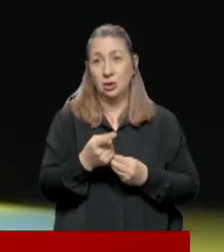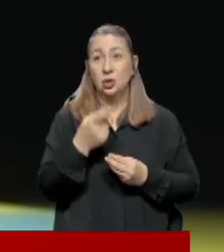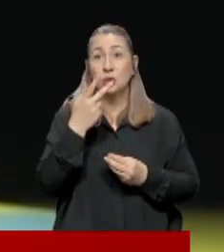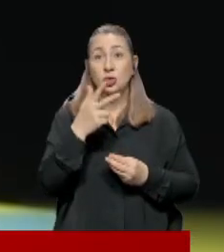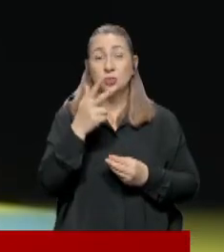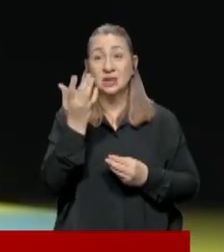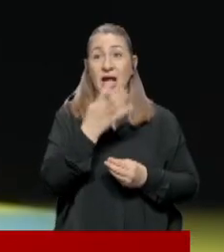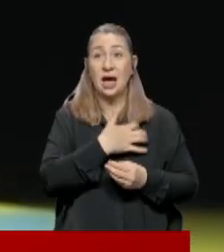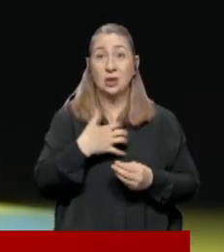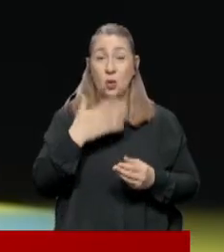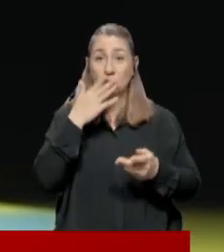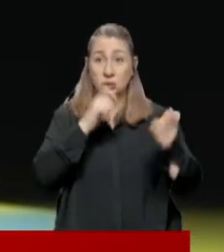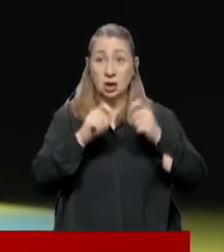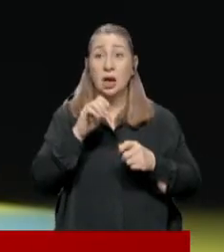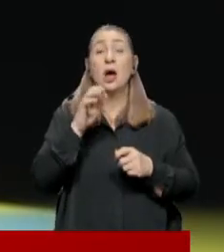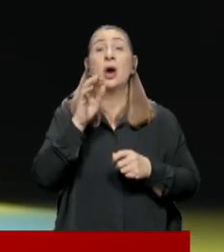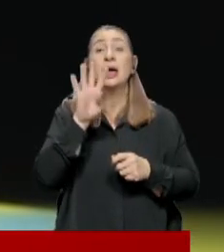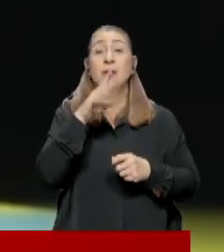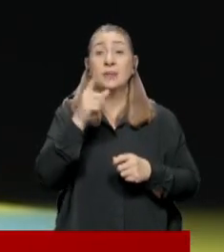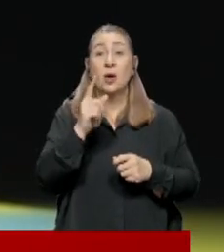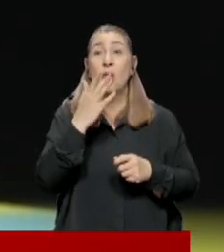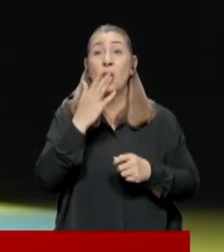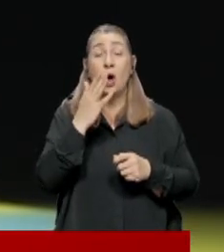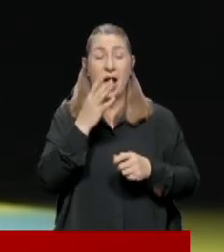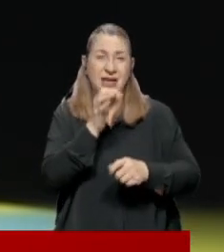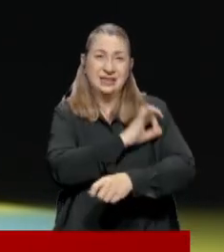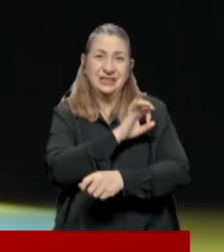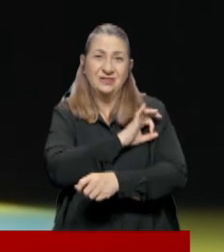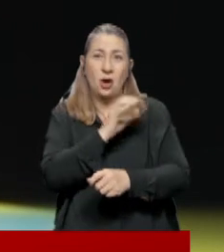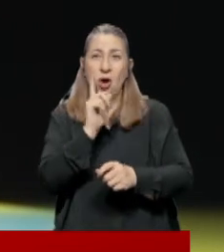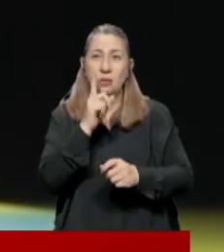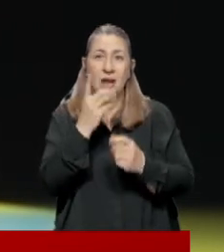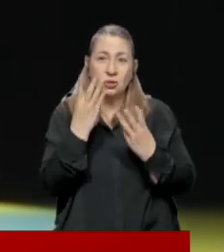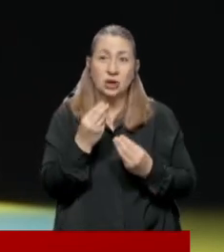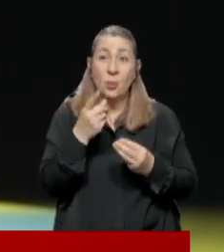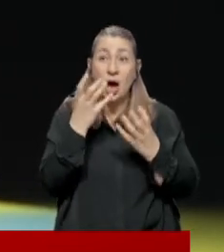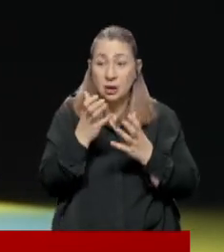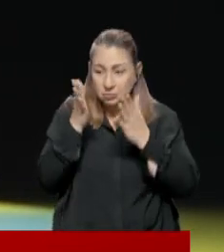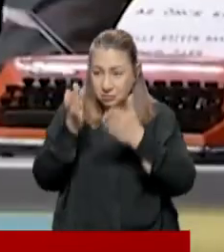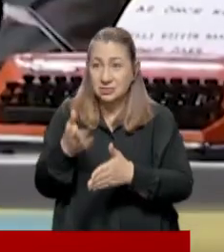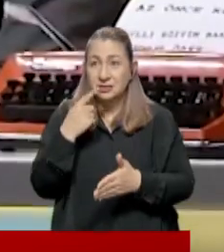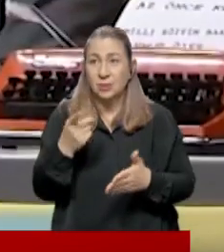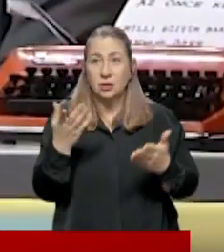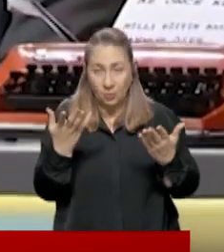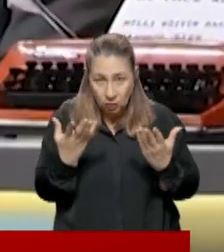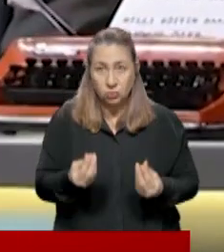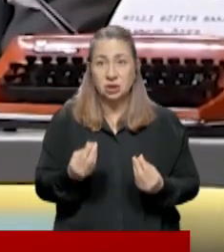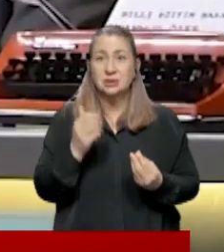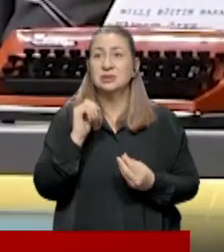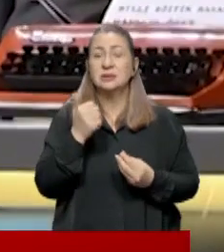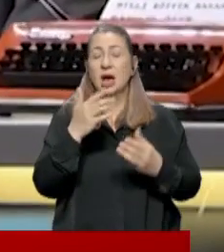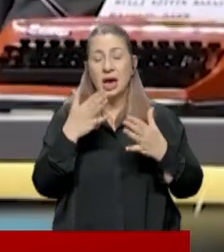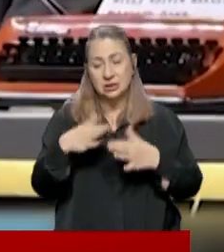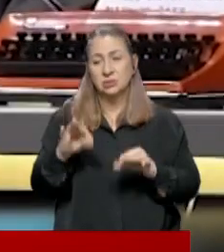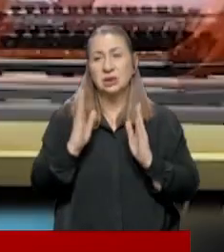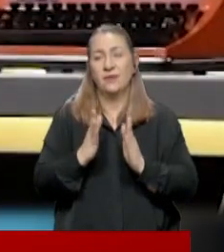verdi 3000 tane Anaokulu yapıyoruz 40000 tanısında görüyoruz okuyucusuyla önemli istihdam olacak demektir aldık burada olacak demektir elbette olacak ne zaman